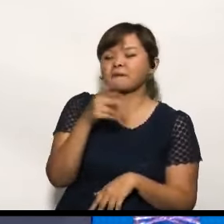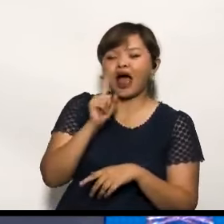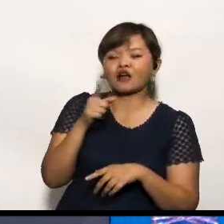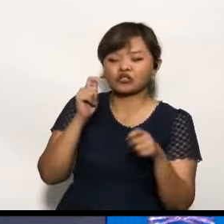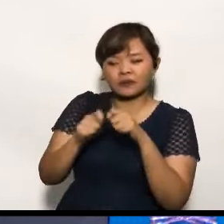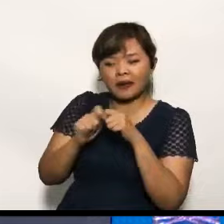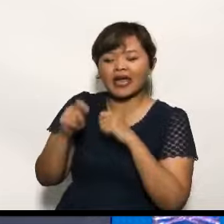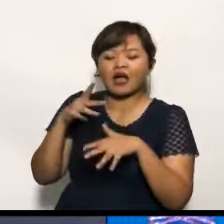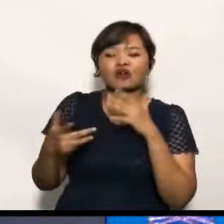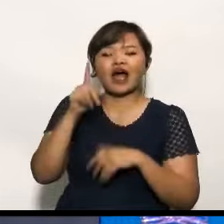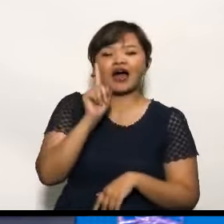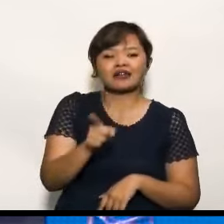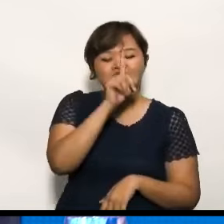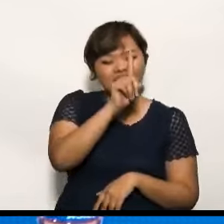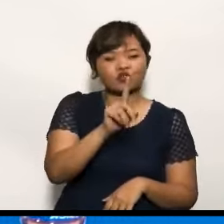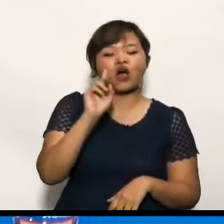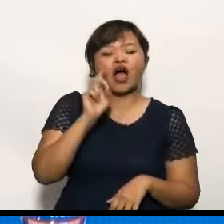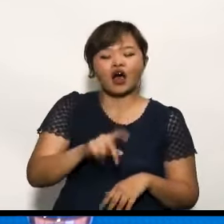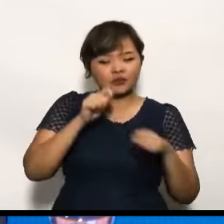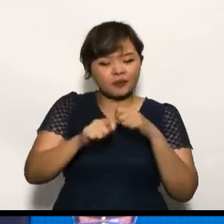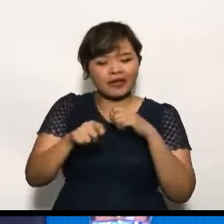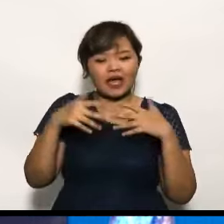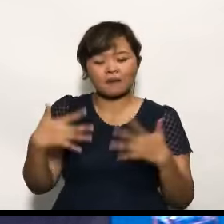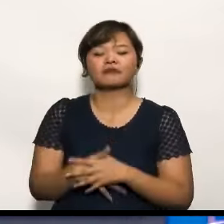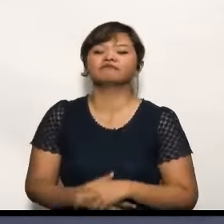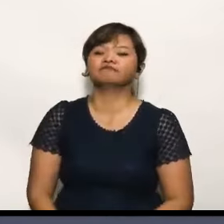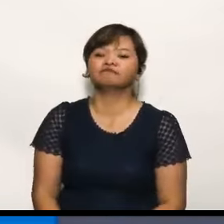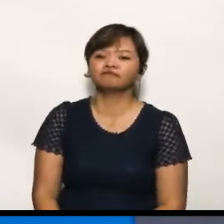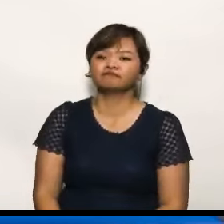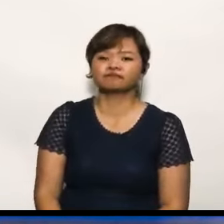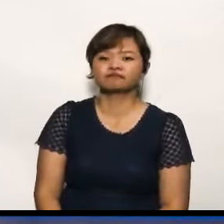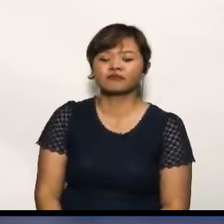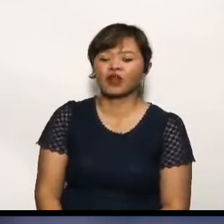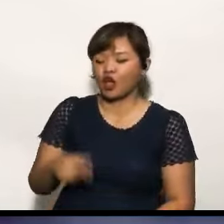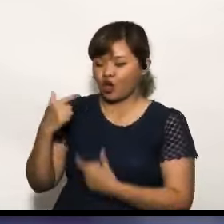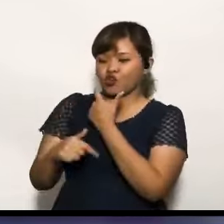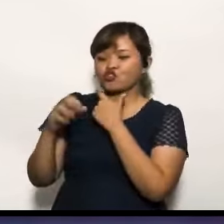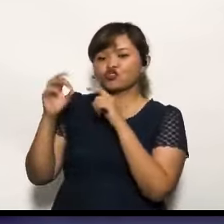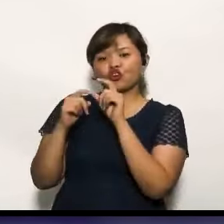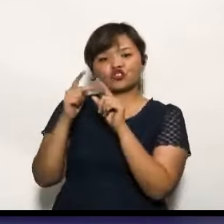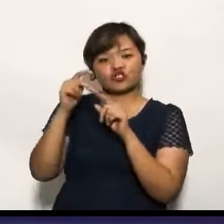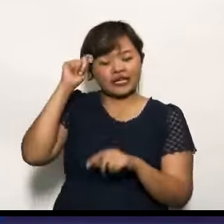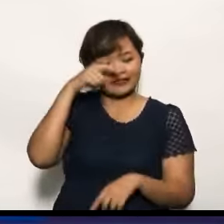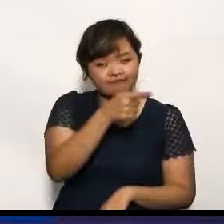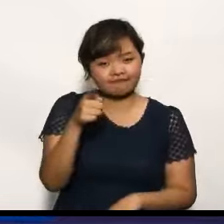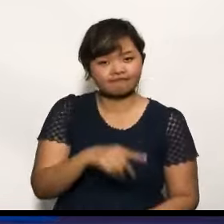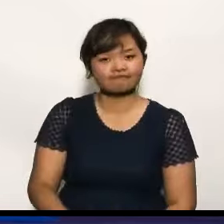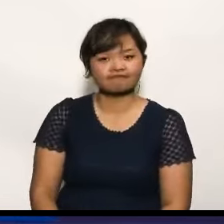perlu diperbaiki, tapi kalau ada satu hal yang perlu diperbaiki, apa? Josh, you remember what you said?